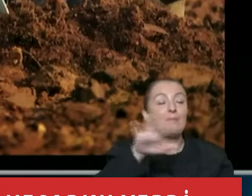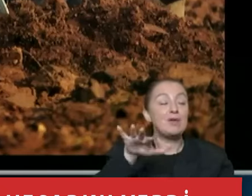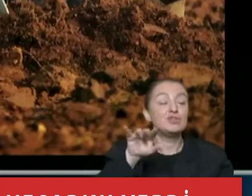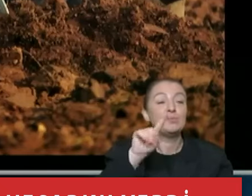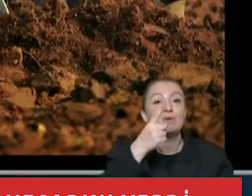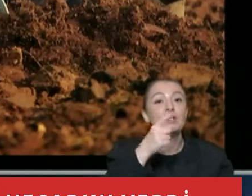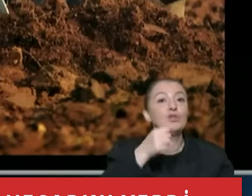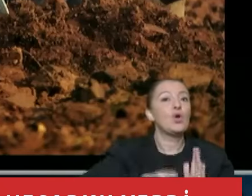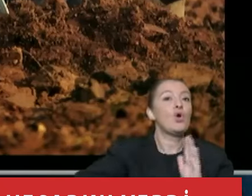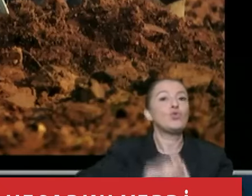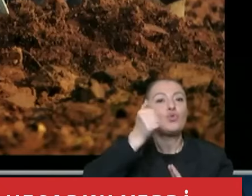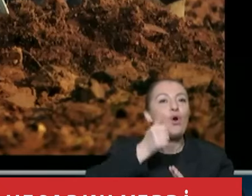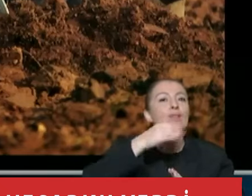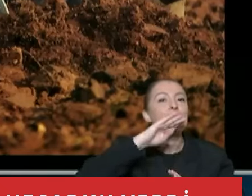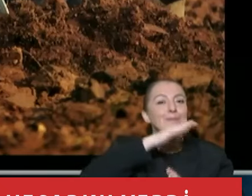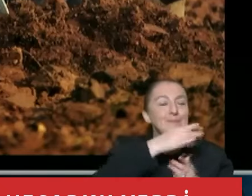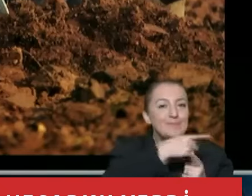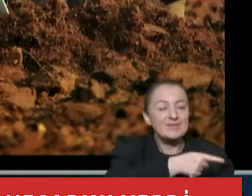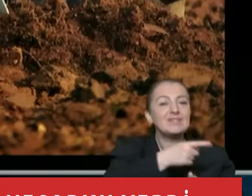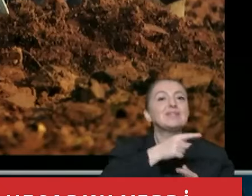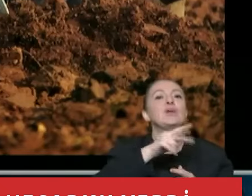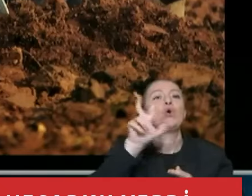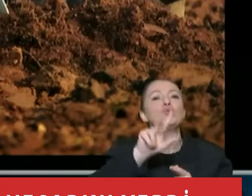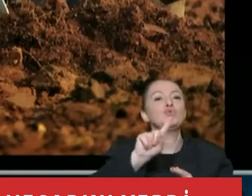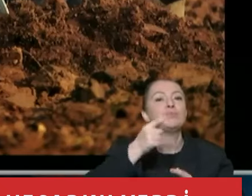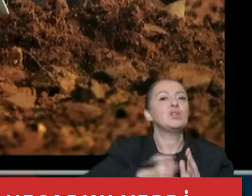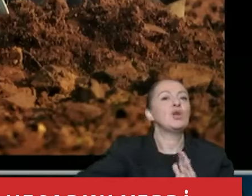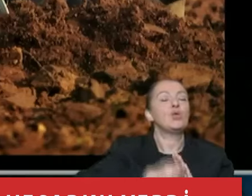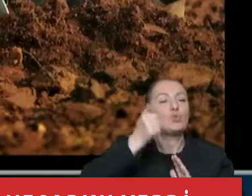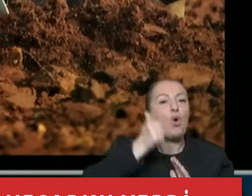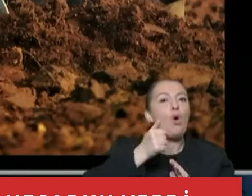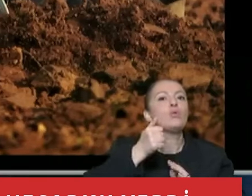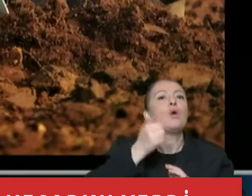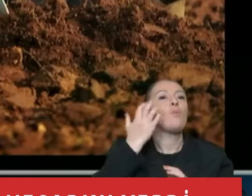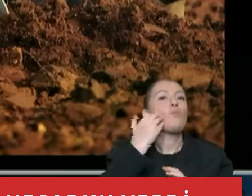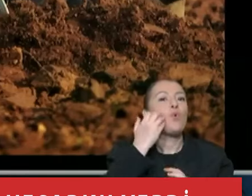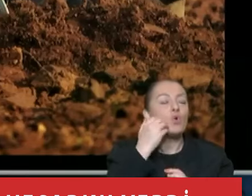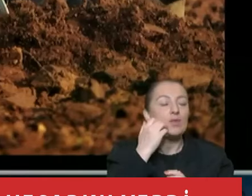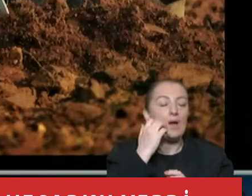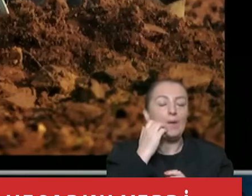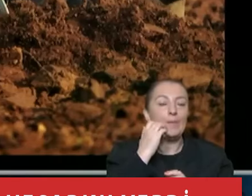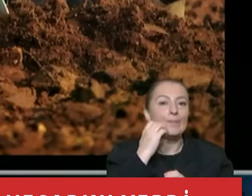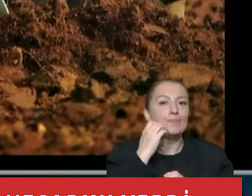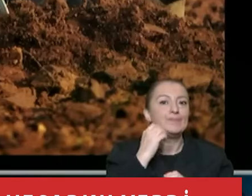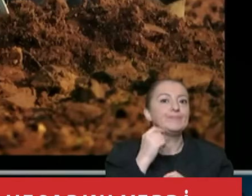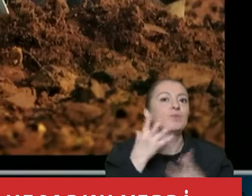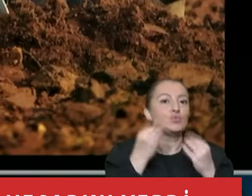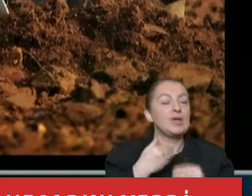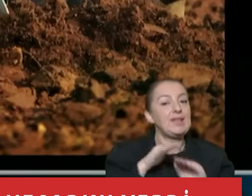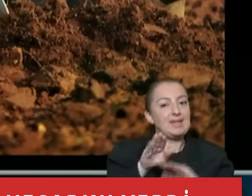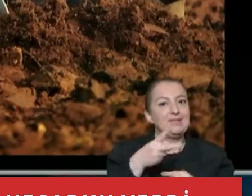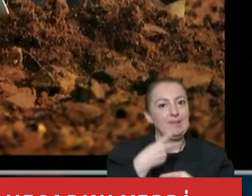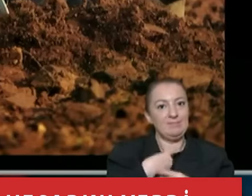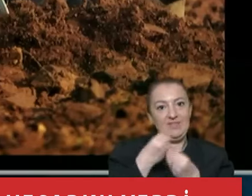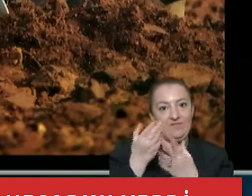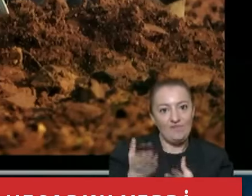30.000 ton Arpa ve yulaf elde edilecektir desteği biz verdik ve çiftçimizin